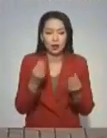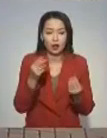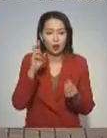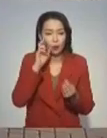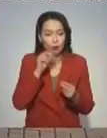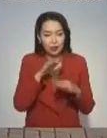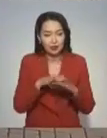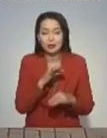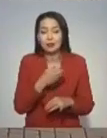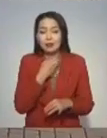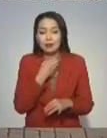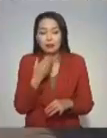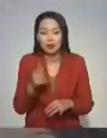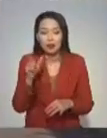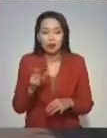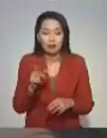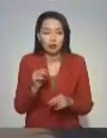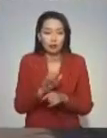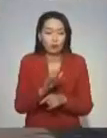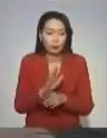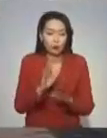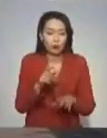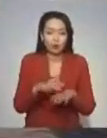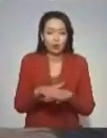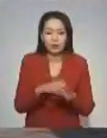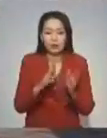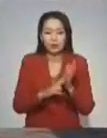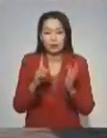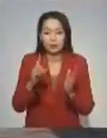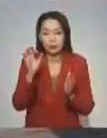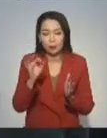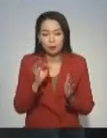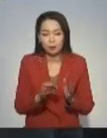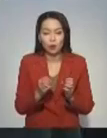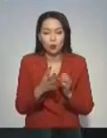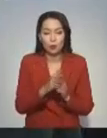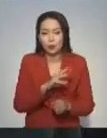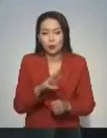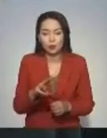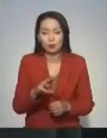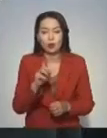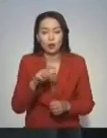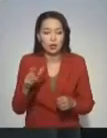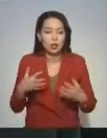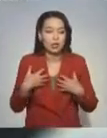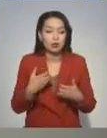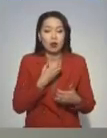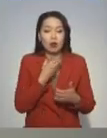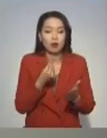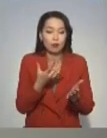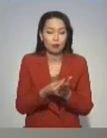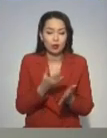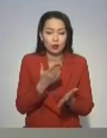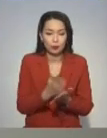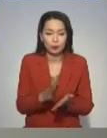және сақтандырылған адамнан аударылады. Бүгінде халықтың 81%, яғни 15 миллион адам денсаулығын сақтандырған. Шұғыл емдік